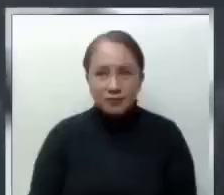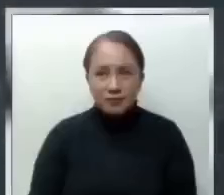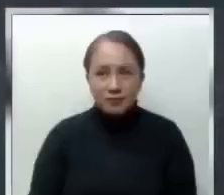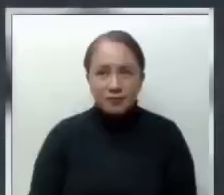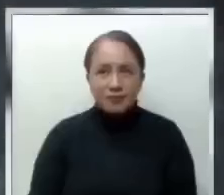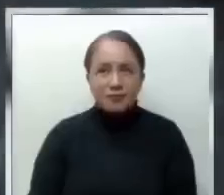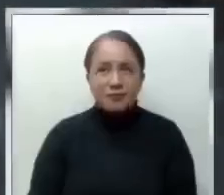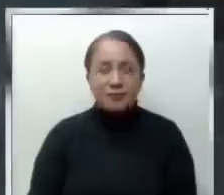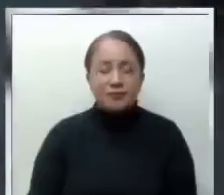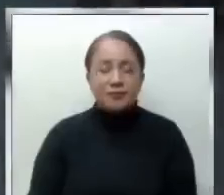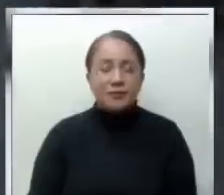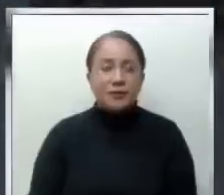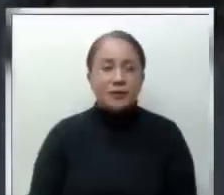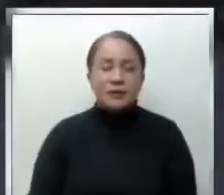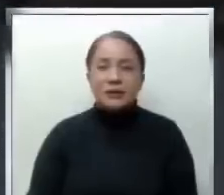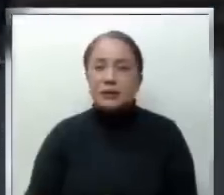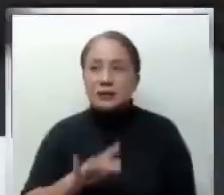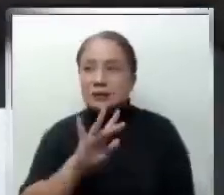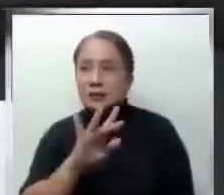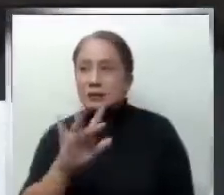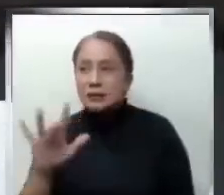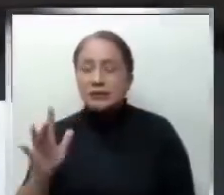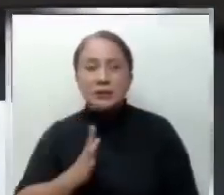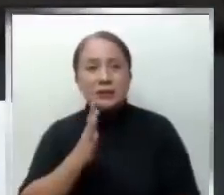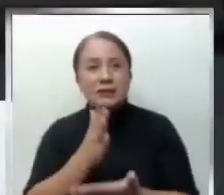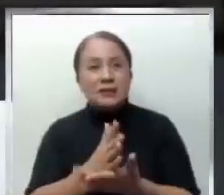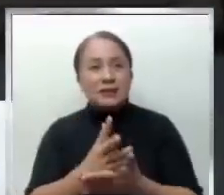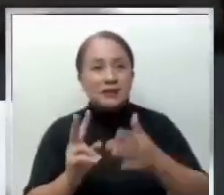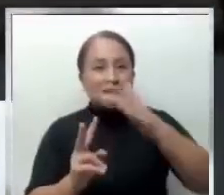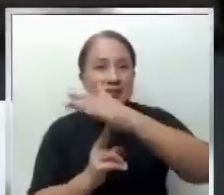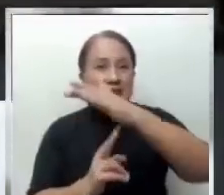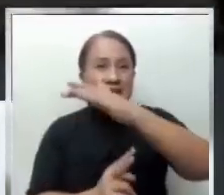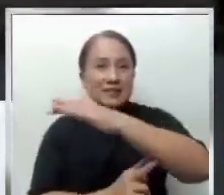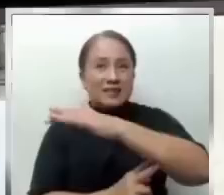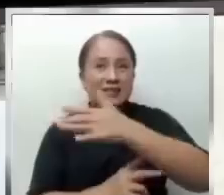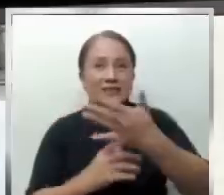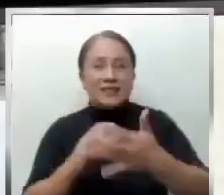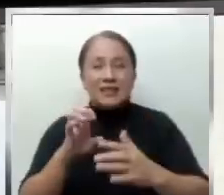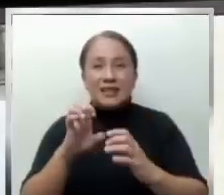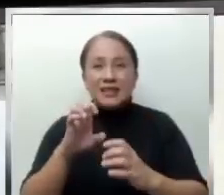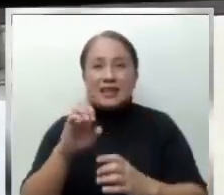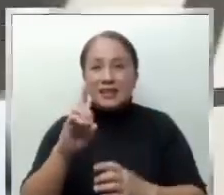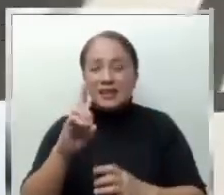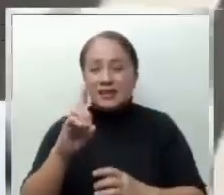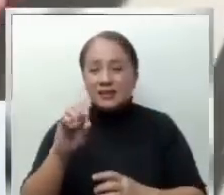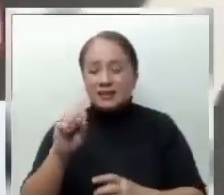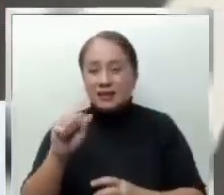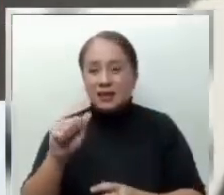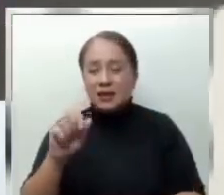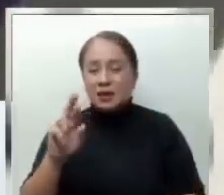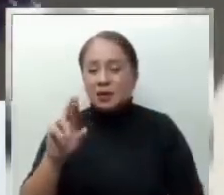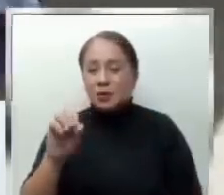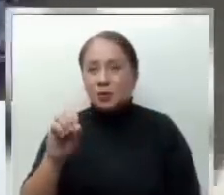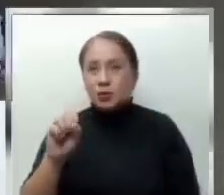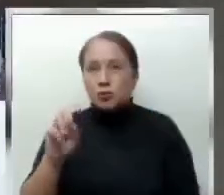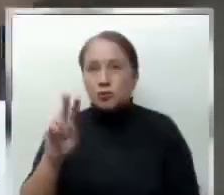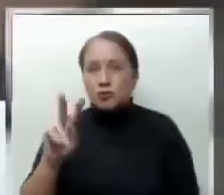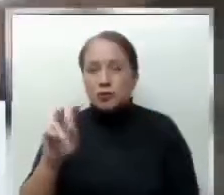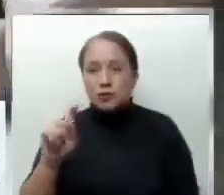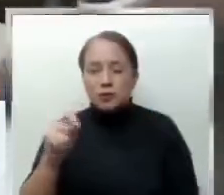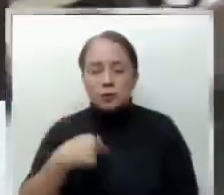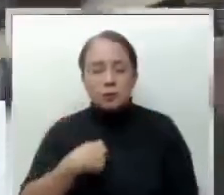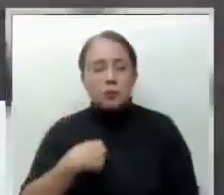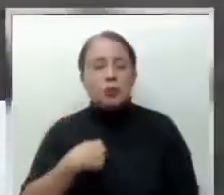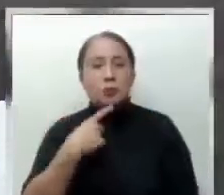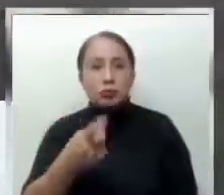Halos wala pang tao nang puntahan namin ang overpass na ito sa kanto ng EDSA at Roosevelt Avenue. Pero pagkumpirma ng mga nakausap ko, totoo ang